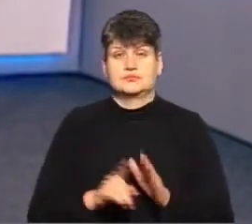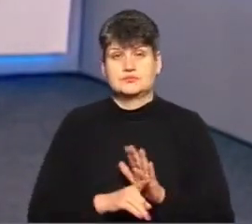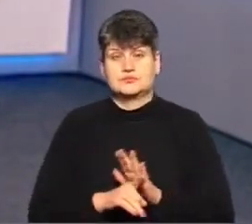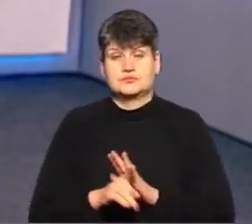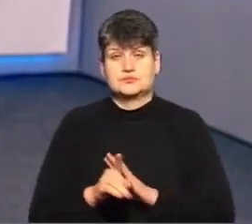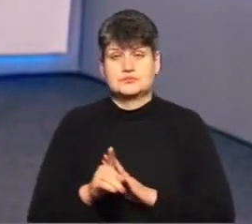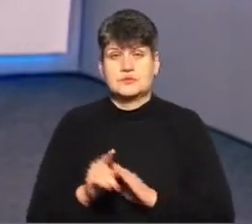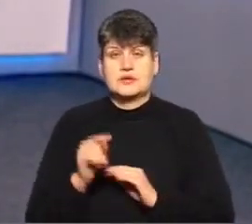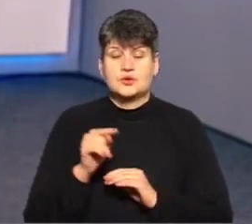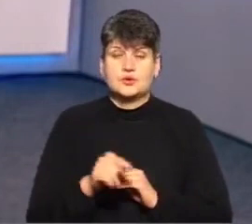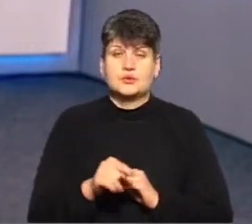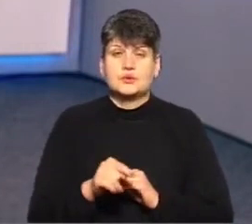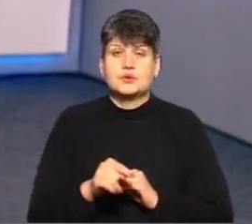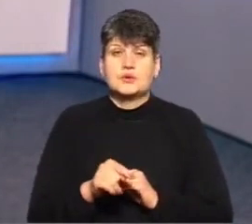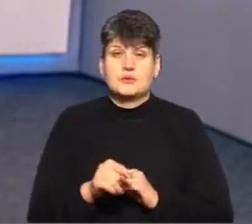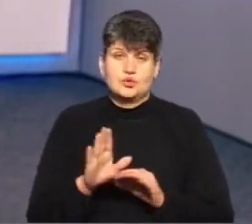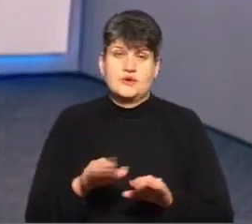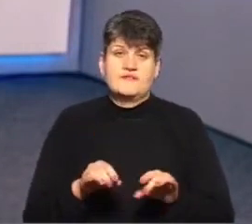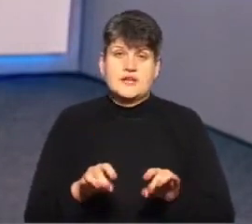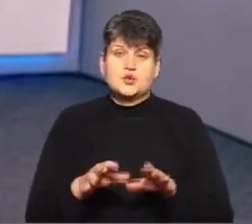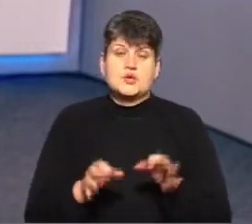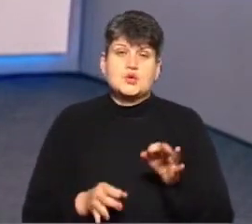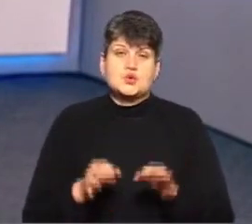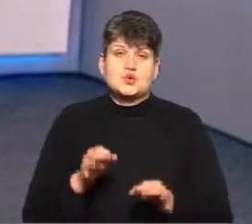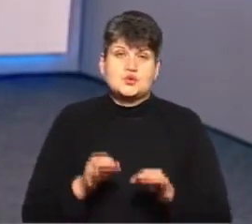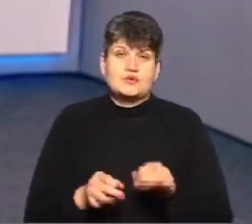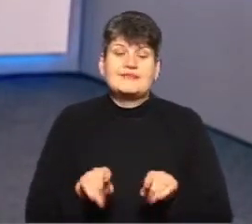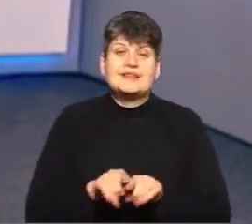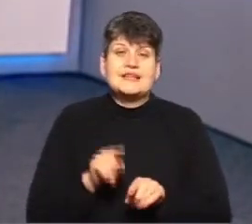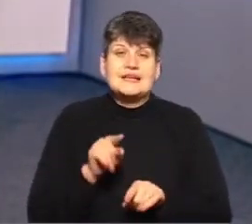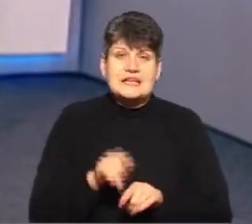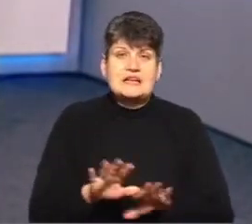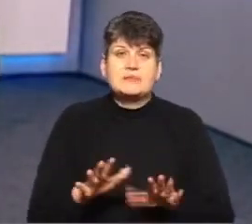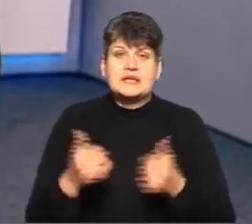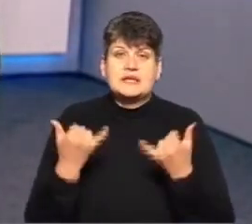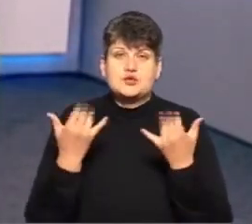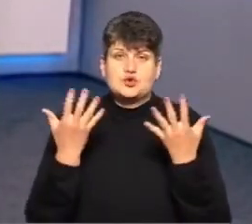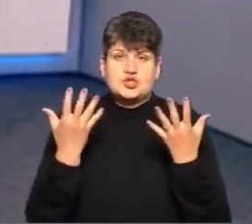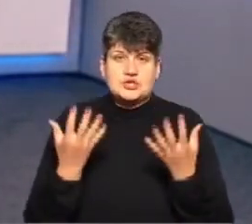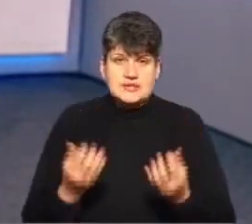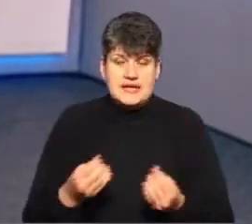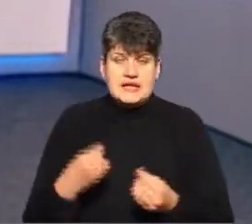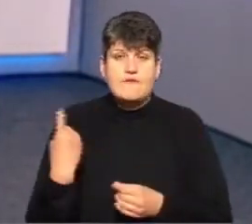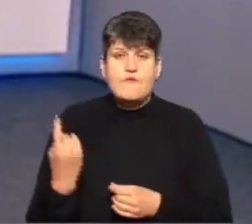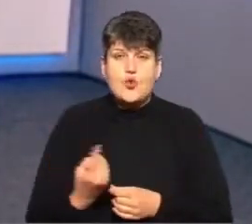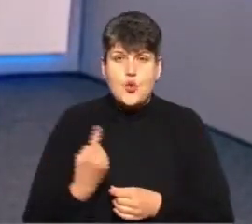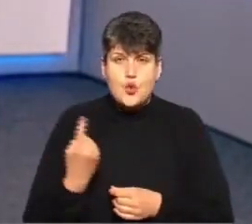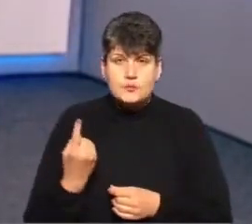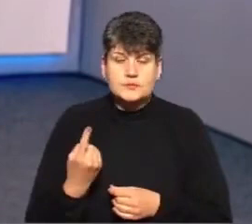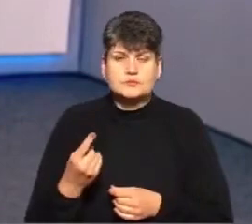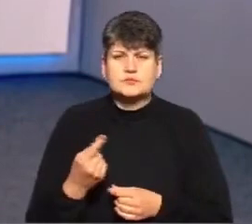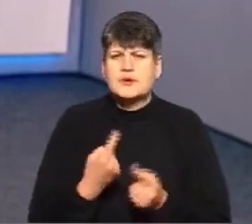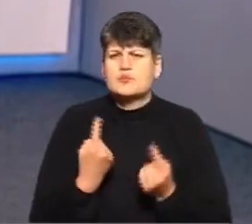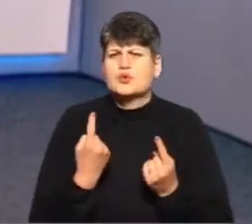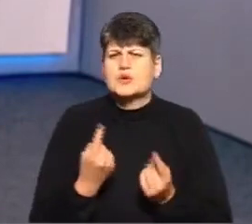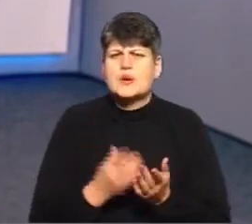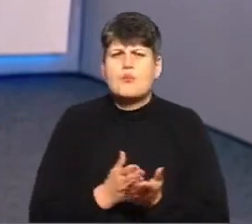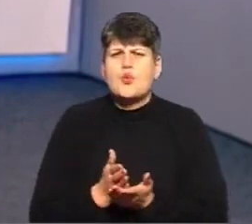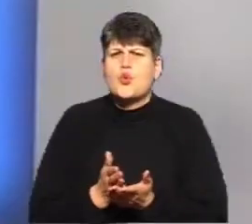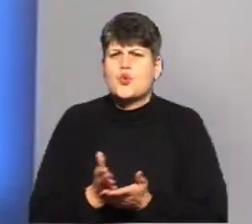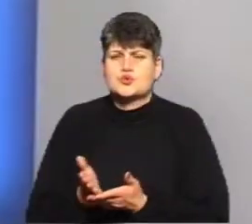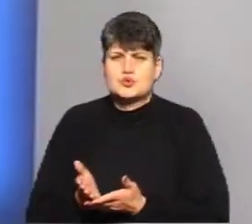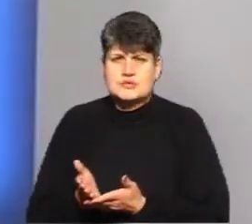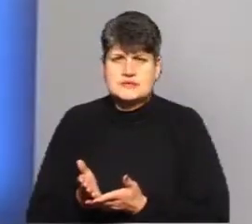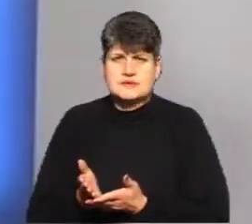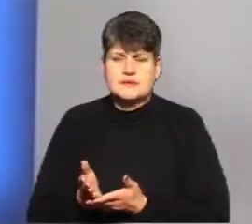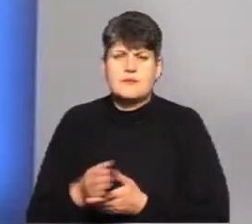до того дійде, то це буде вирішувати суд. Ну, таких випадків на сьогоднішній день в області по жодній послузі, ні по воді, ні